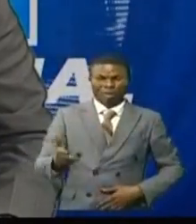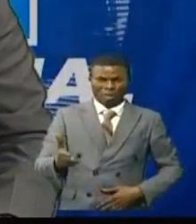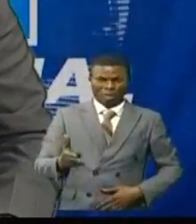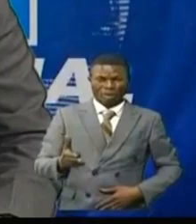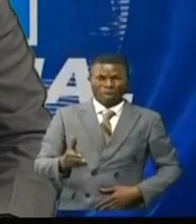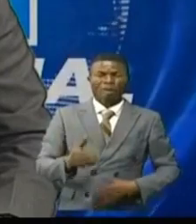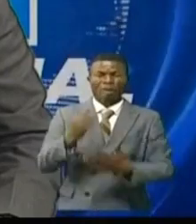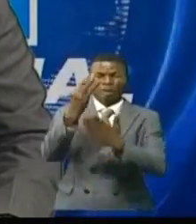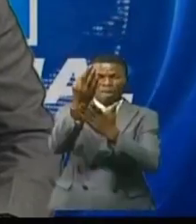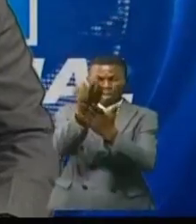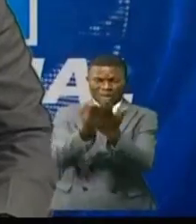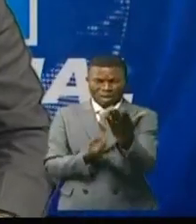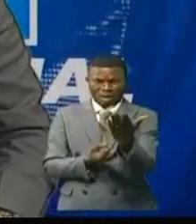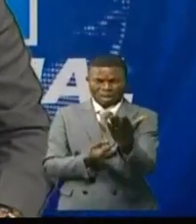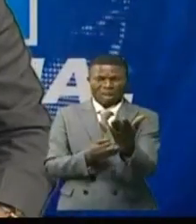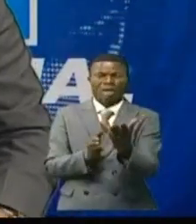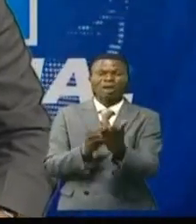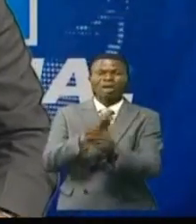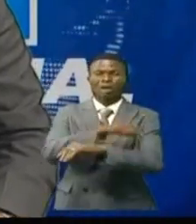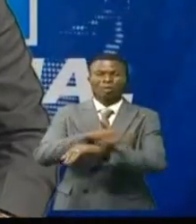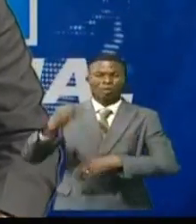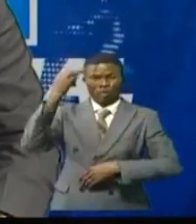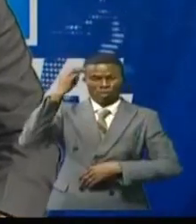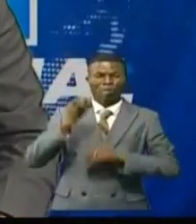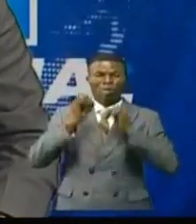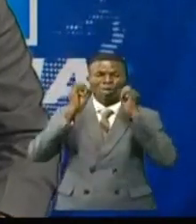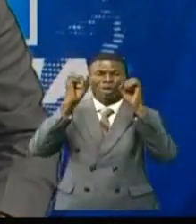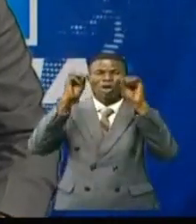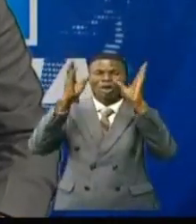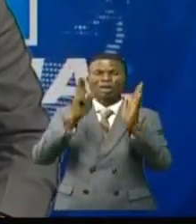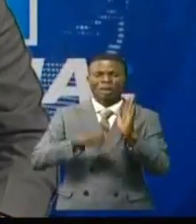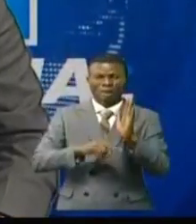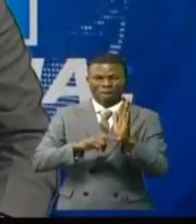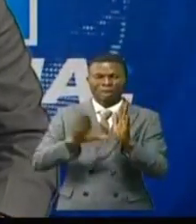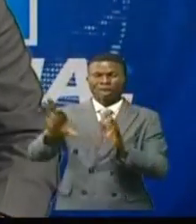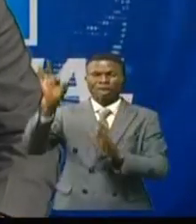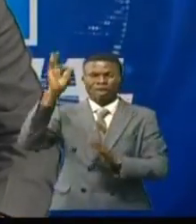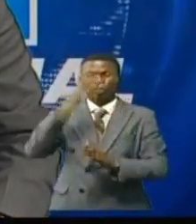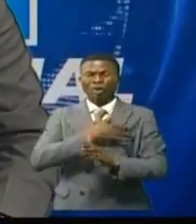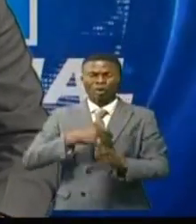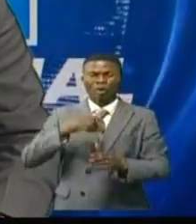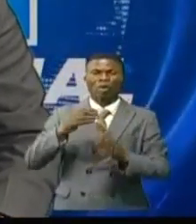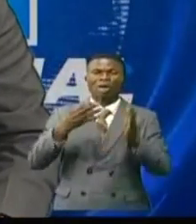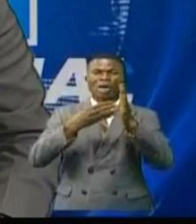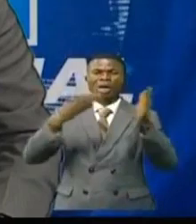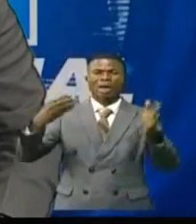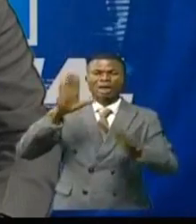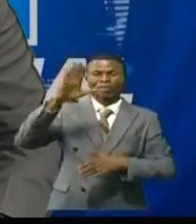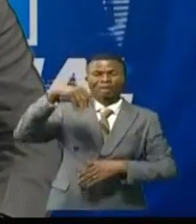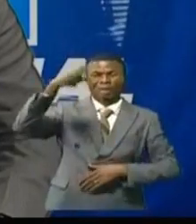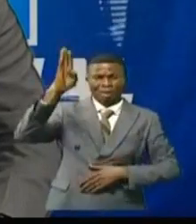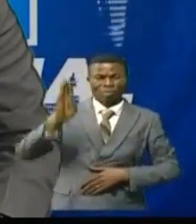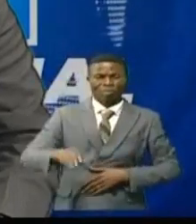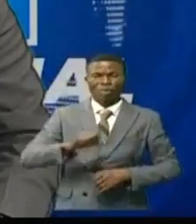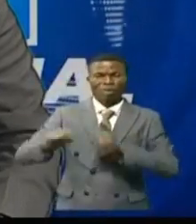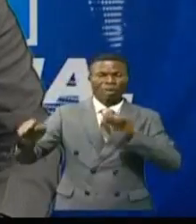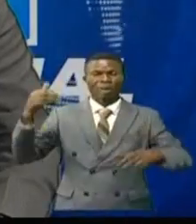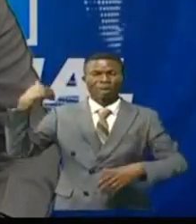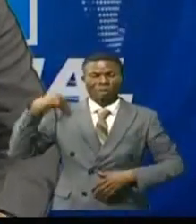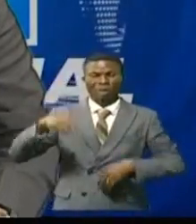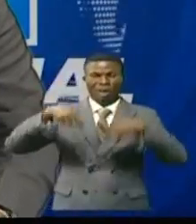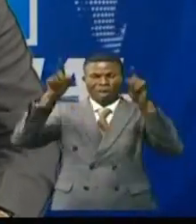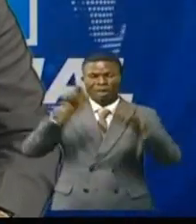s'agit de la liste officielle du ministère de l'EPST reprenant les lauréats ayant obtenu au moins 85% à l'examen d'État